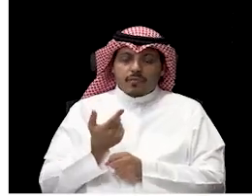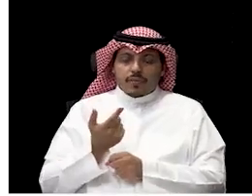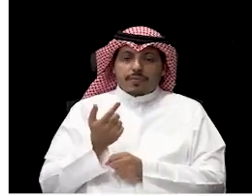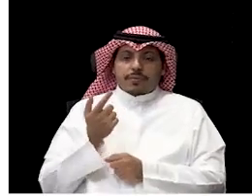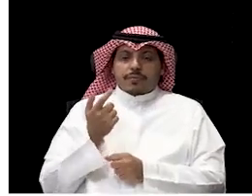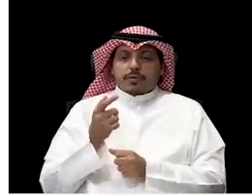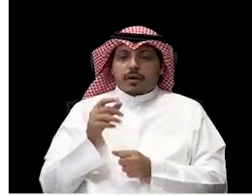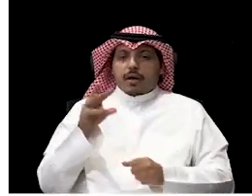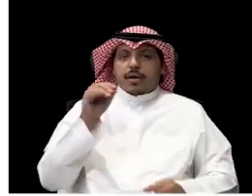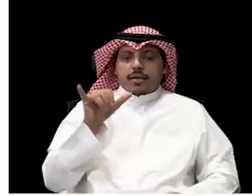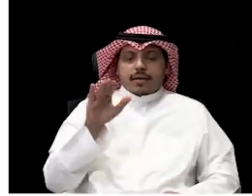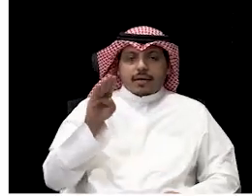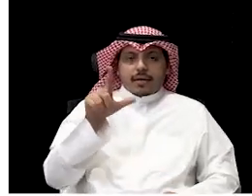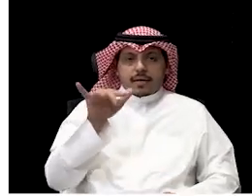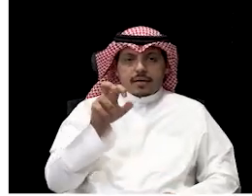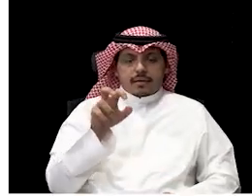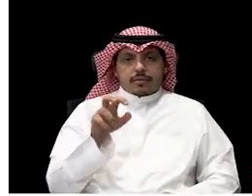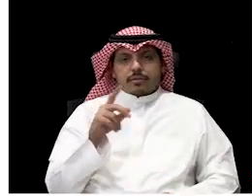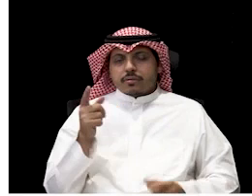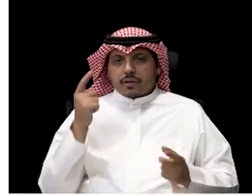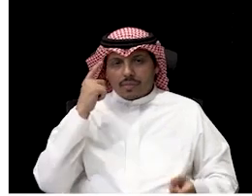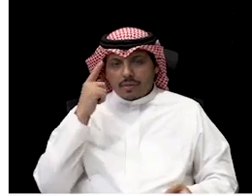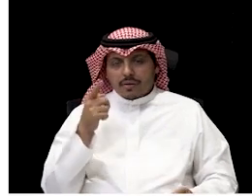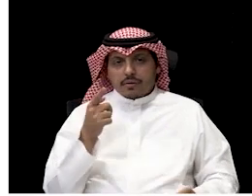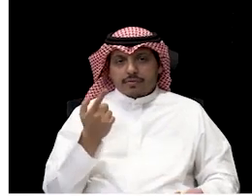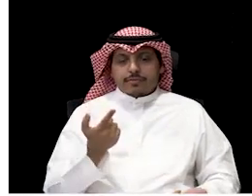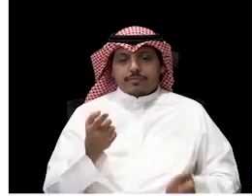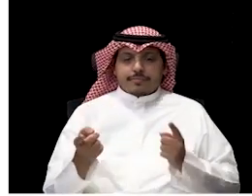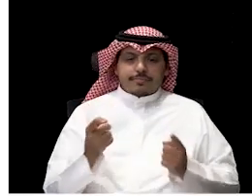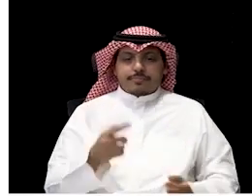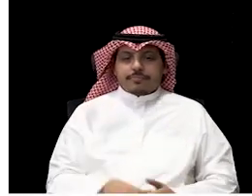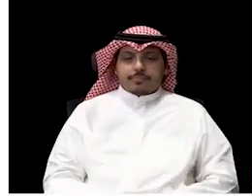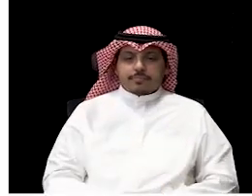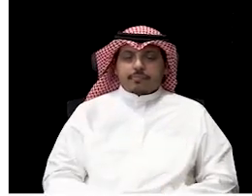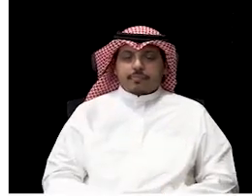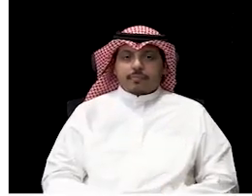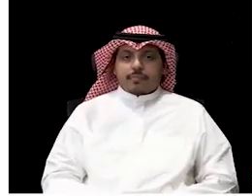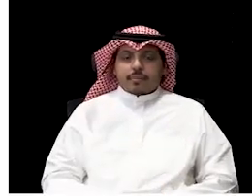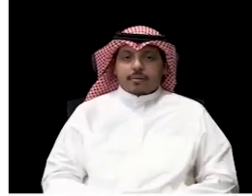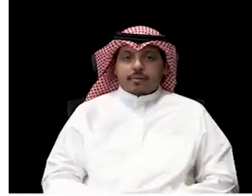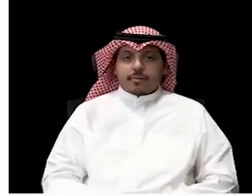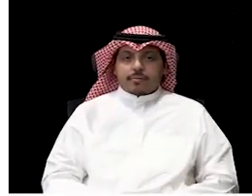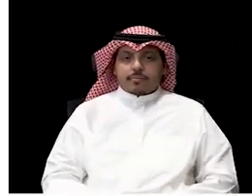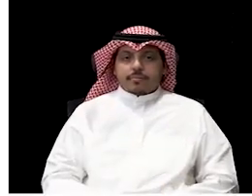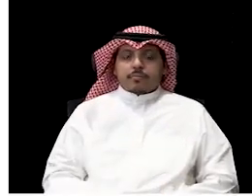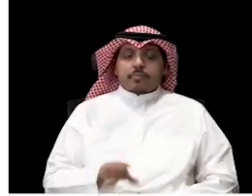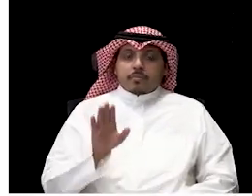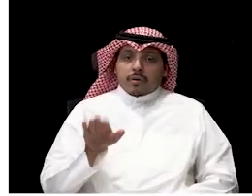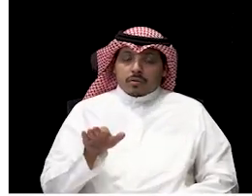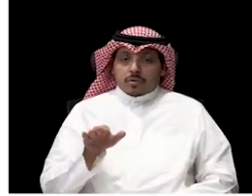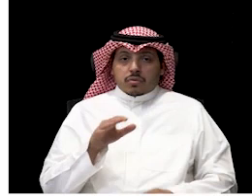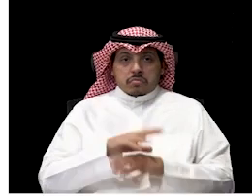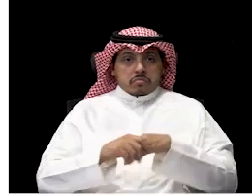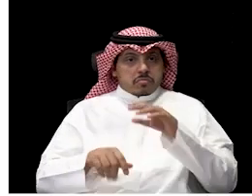الهيكلية ماذا؟ توافر ماذا ولا يوجد عمل؟ ما هي؟ أحسنتم، يوصف بها من تتوفر